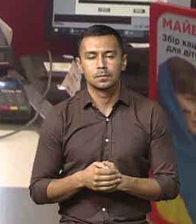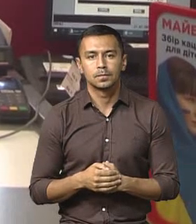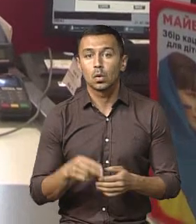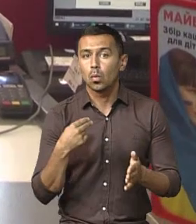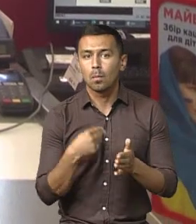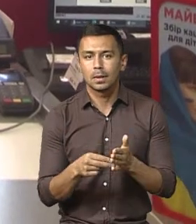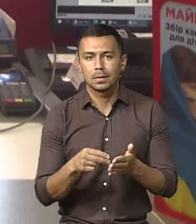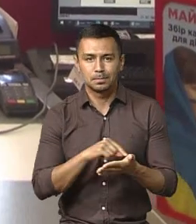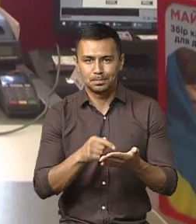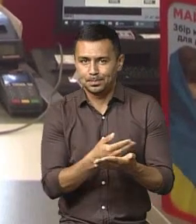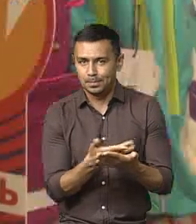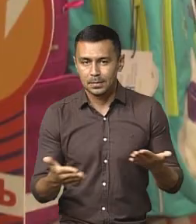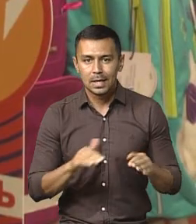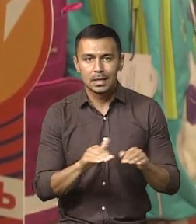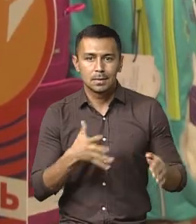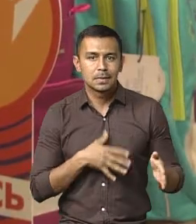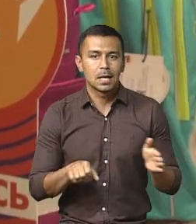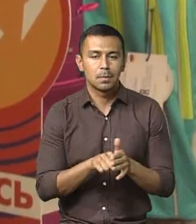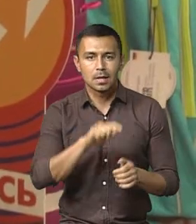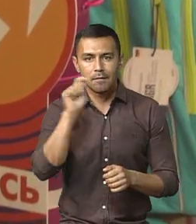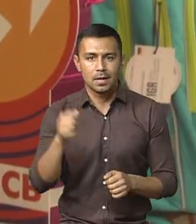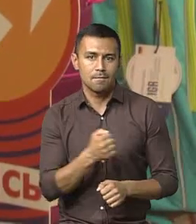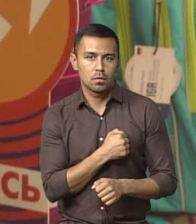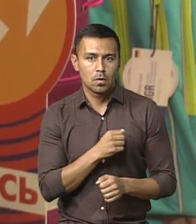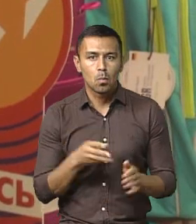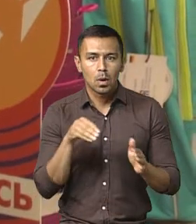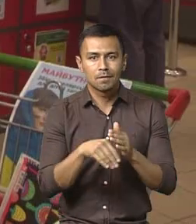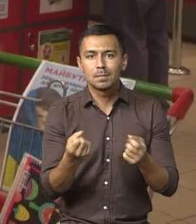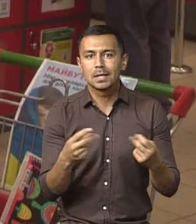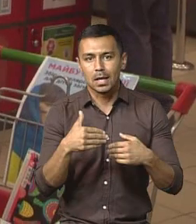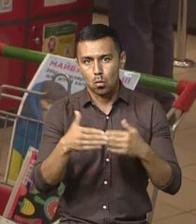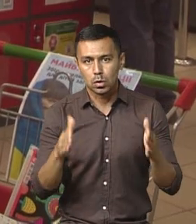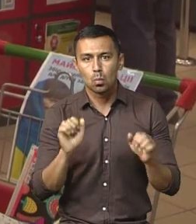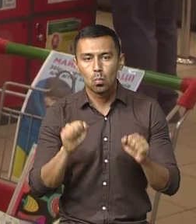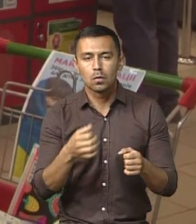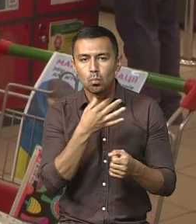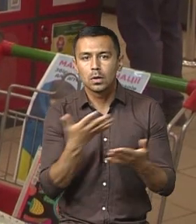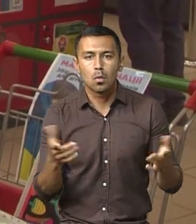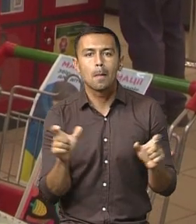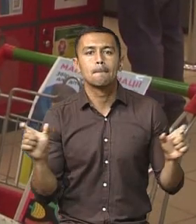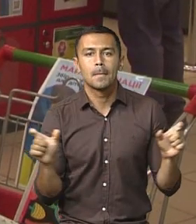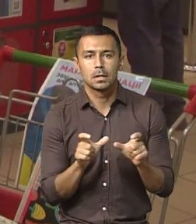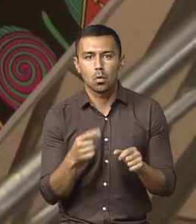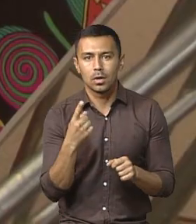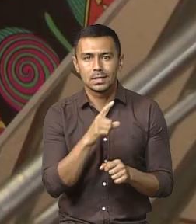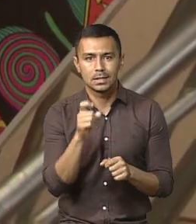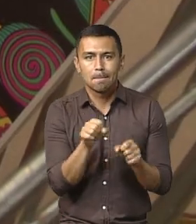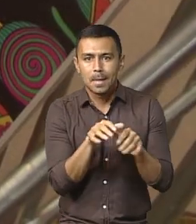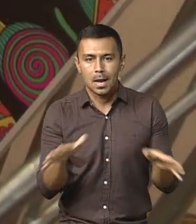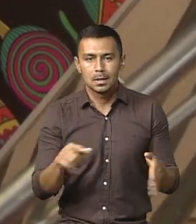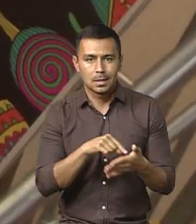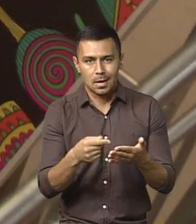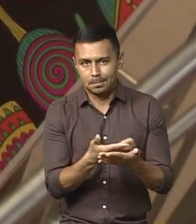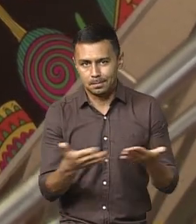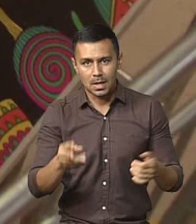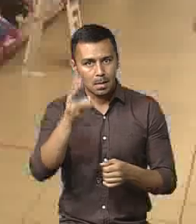Купити канцелярські товари дітям загиблих на війні військових та покласти в спеціальний кошик можна у будь-якому магазині однієї з мереж канцтоварів